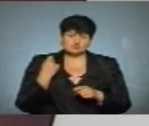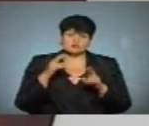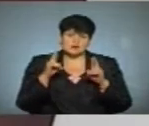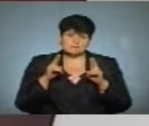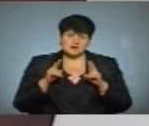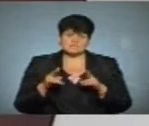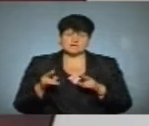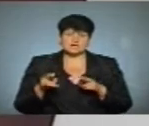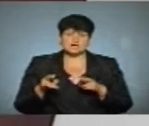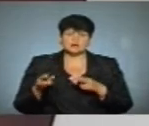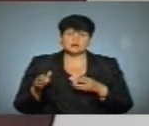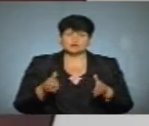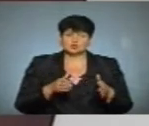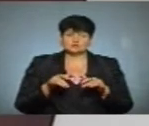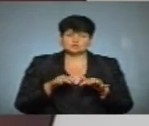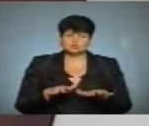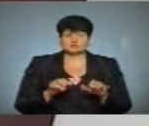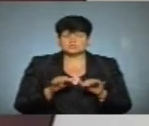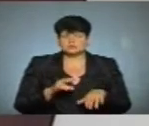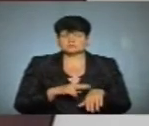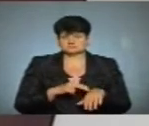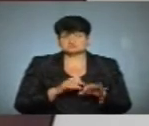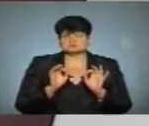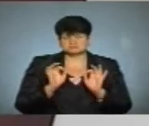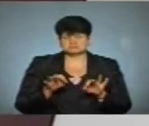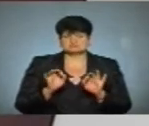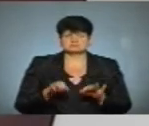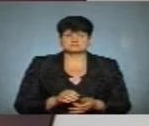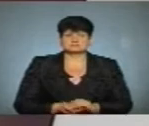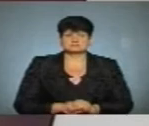дорожнього руху, то дії патрульних поліцейських правомірні.